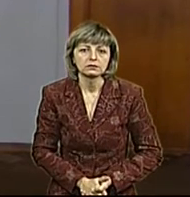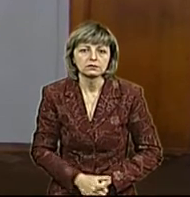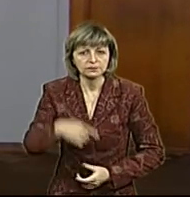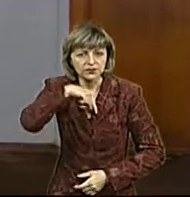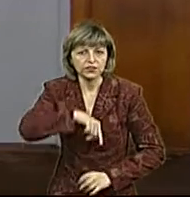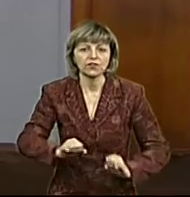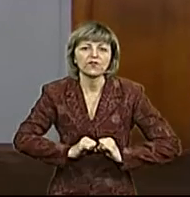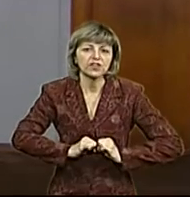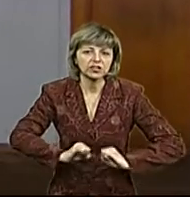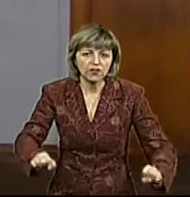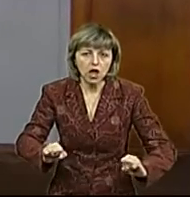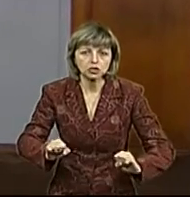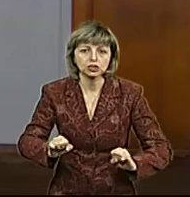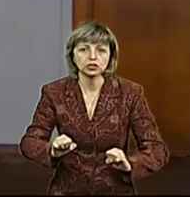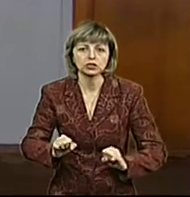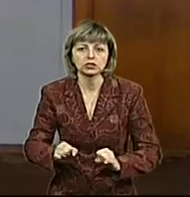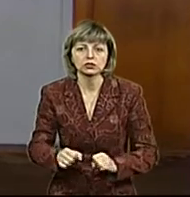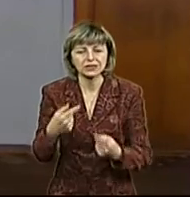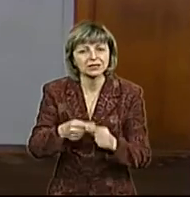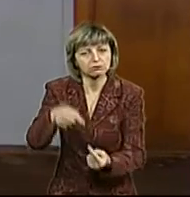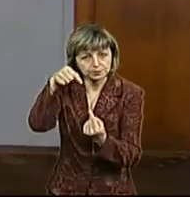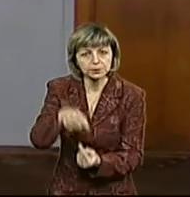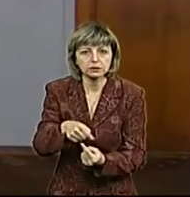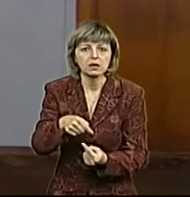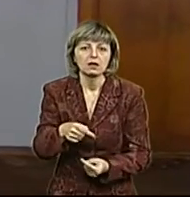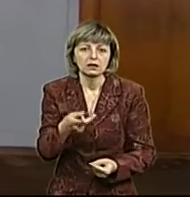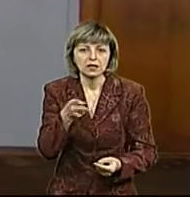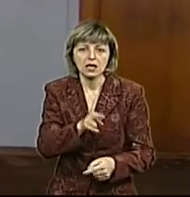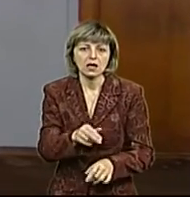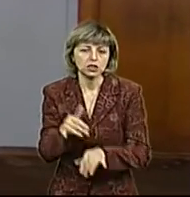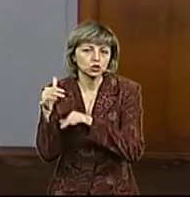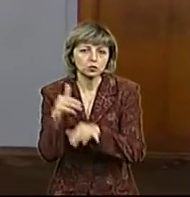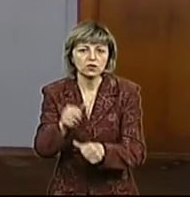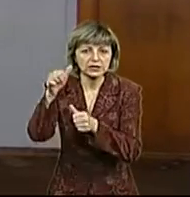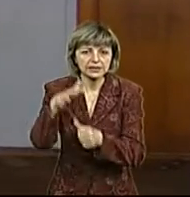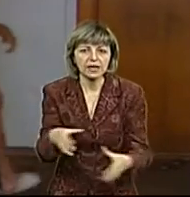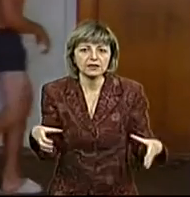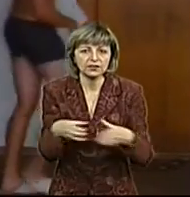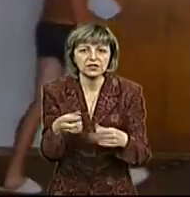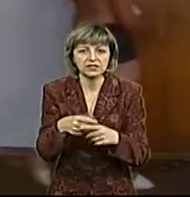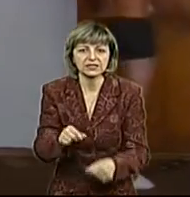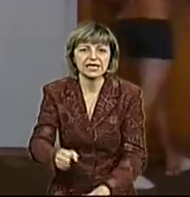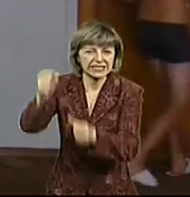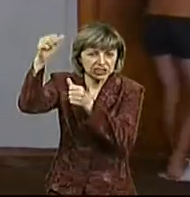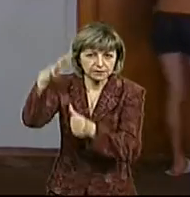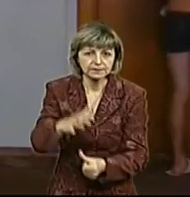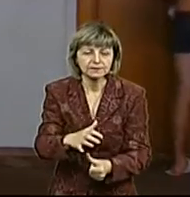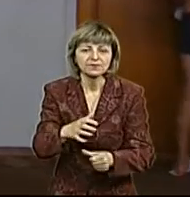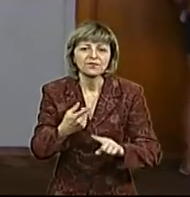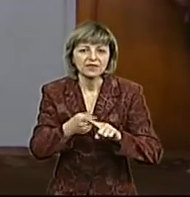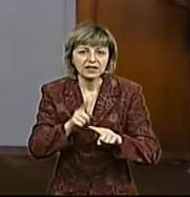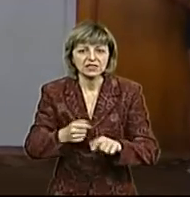відважністю. Особливість десантно-штурмових військ – це стрибки з парашутом. Відповідно, йдучи в цей род